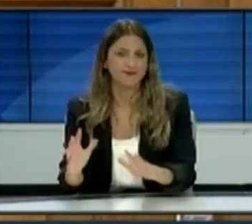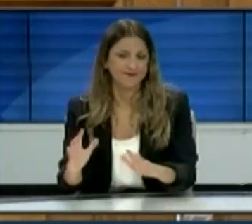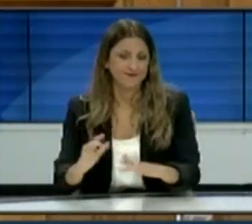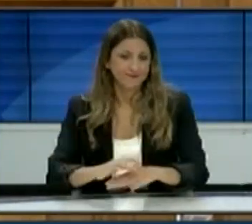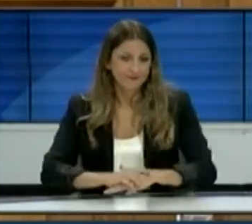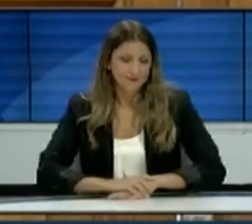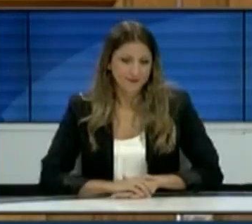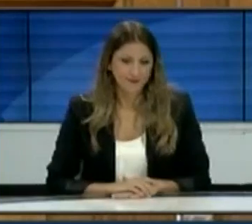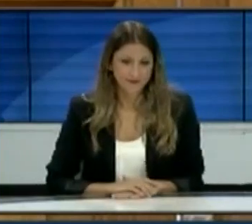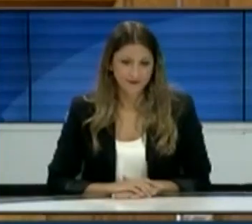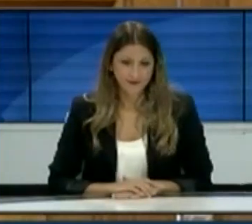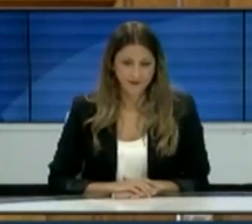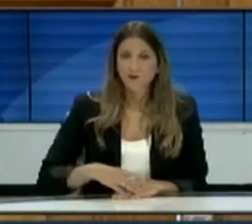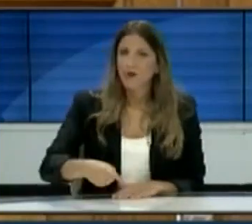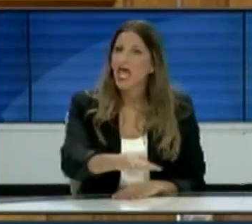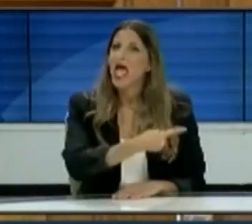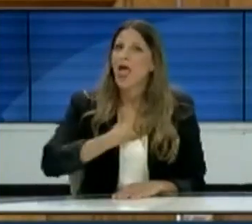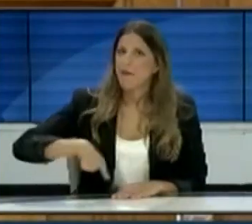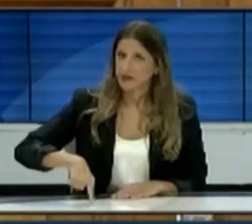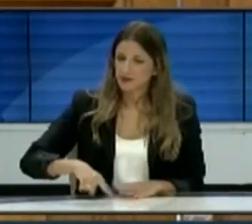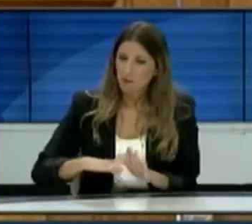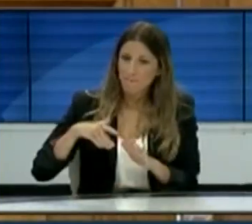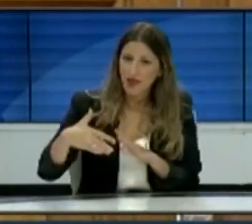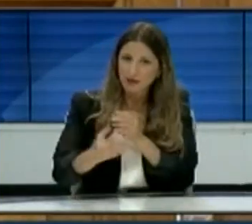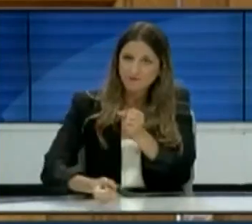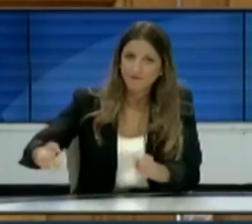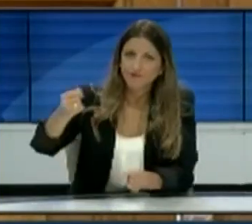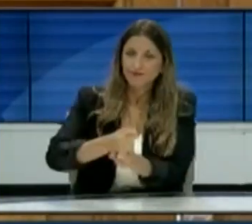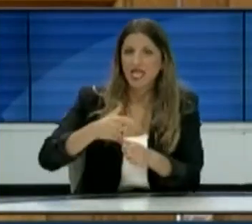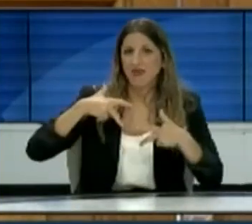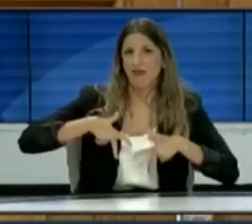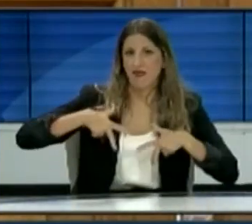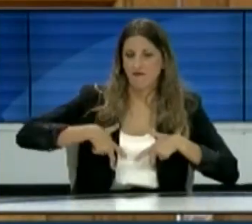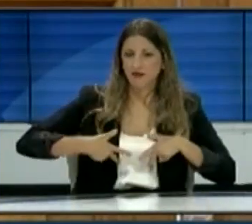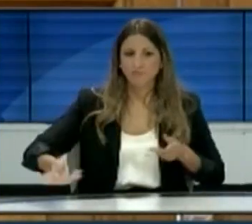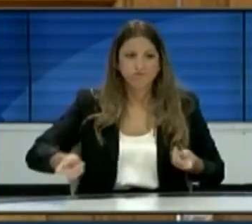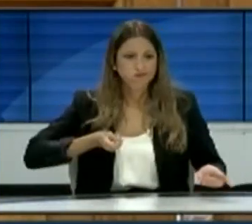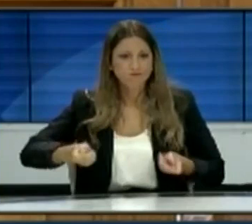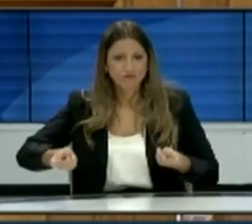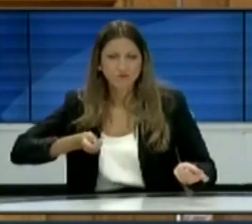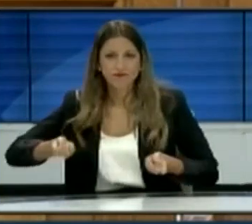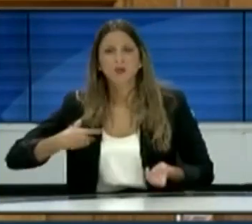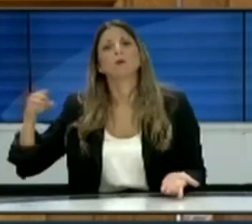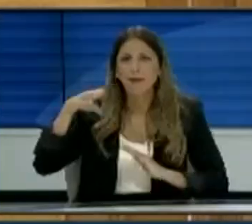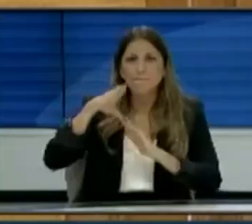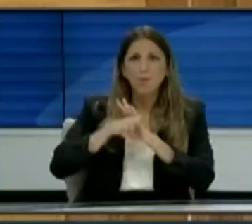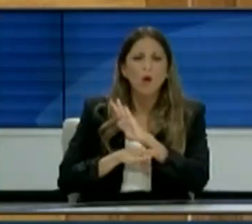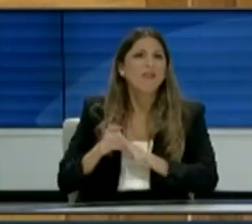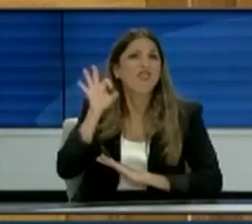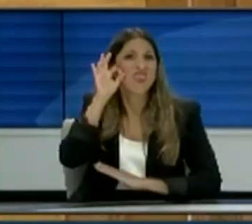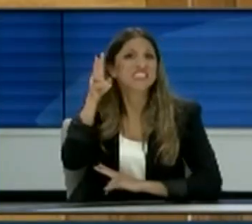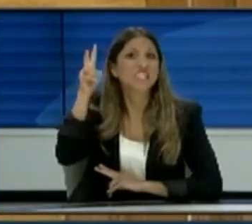Εμείς, τη χώρα που παραδώσατε εσείς δύο φορές χρεοκοπημένη, σας την παραδώσαμε στα χεράκια σας εκτός μνημονίων.